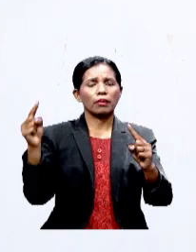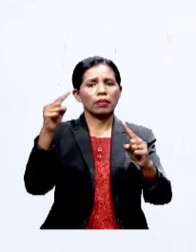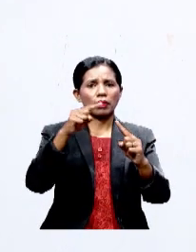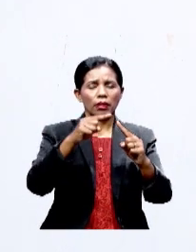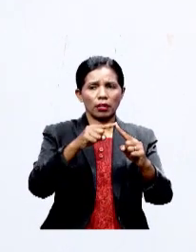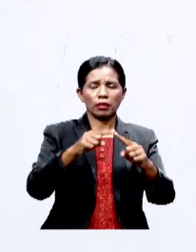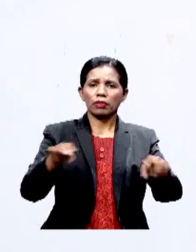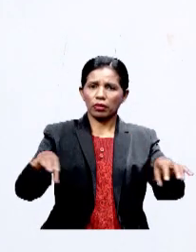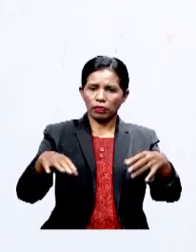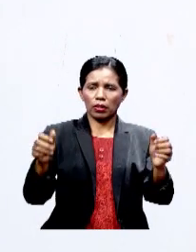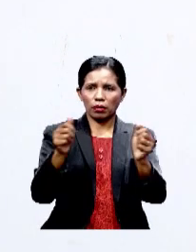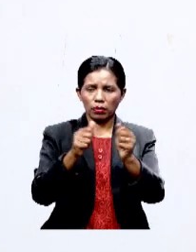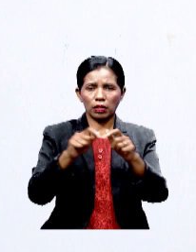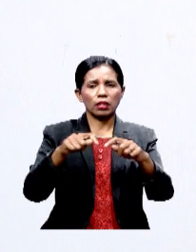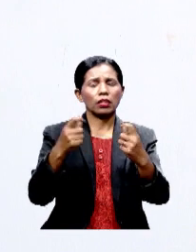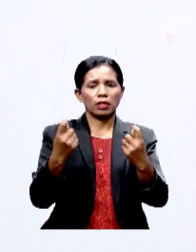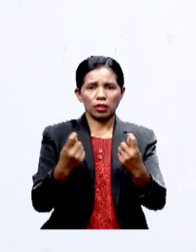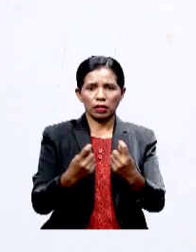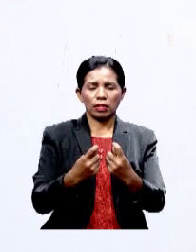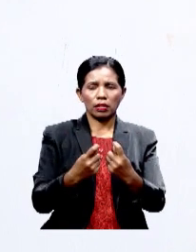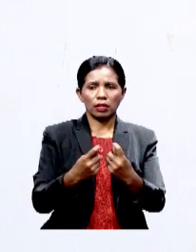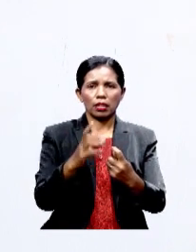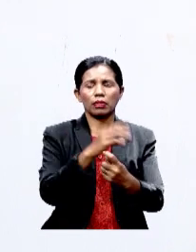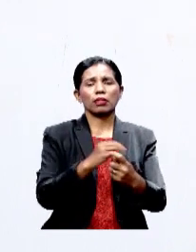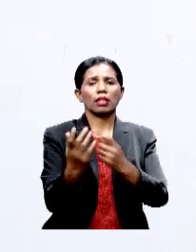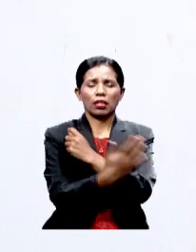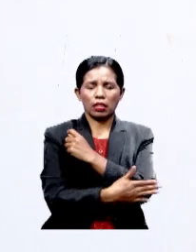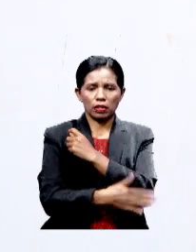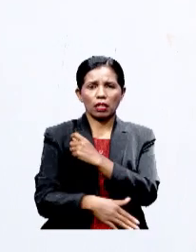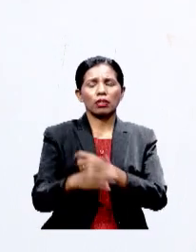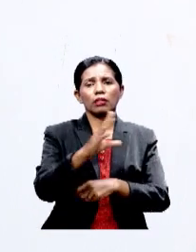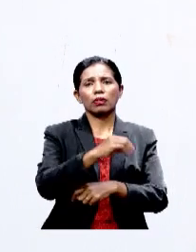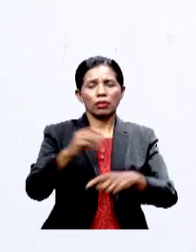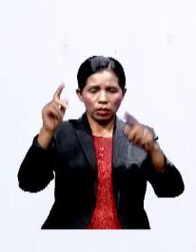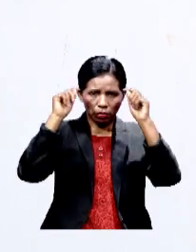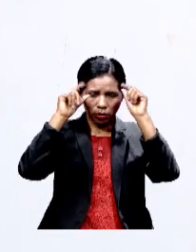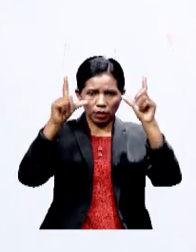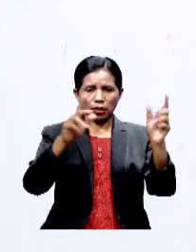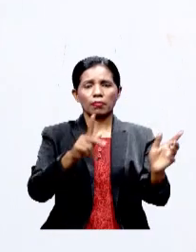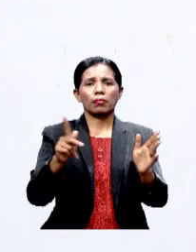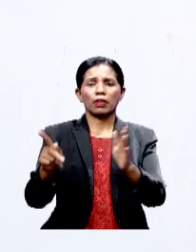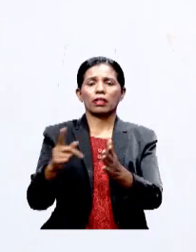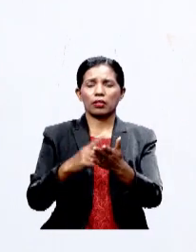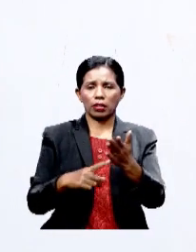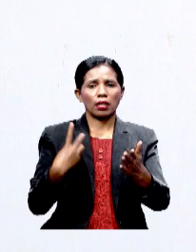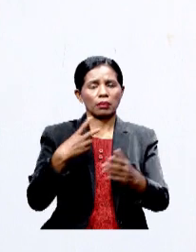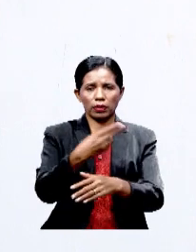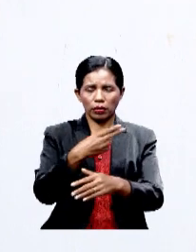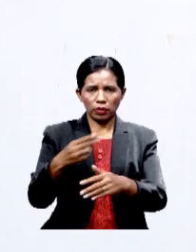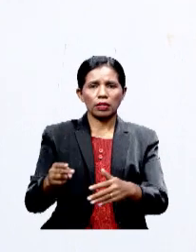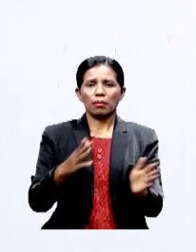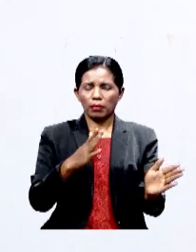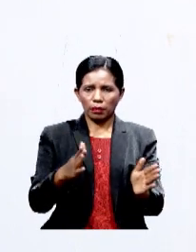persiapan masing-masing tim di negara masing-masing, Indonesia maupun Timor-Leste. Nah, kami di Indonesia juga sedang